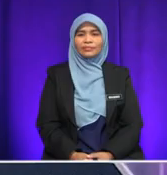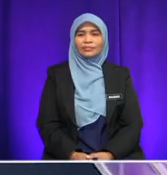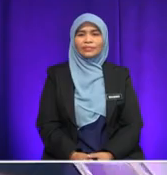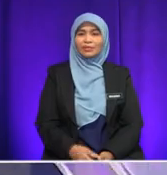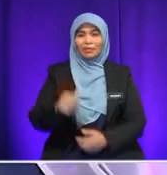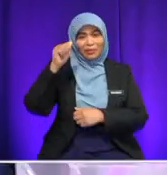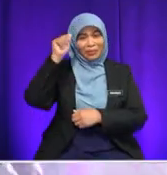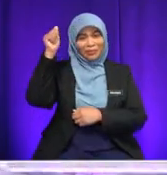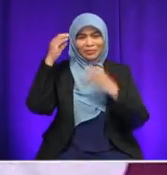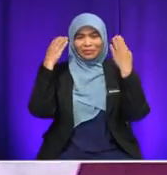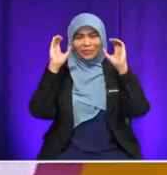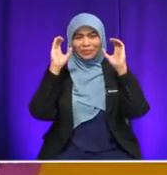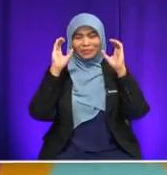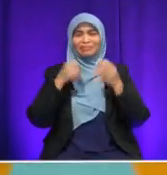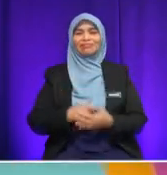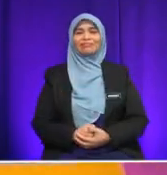Assalamualaikum cikgu.